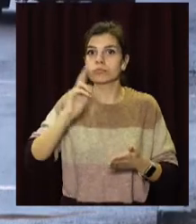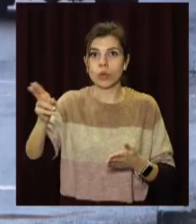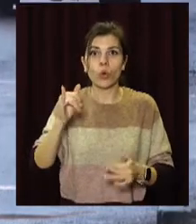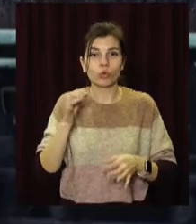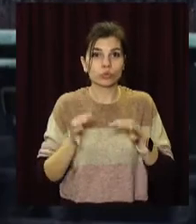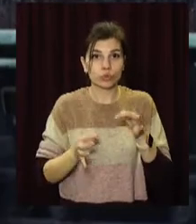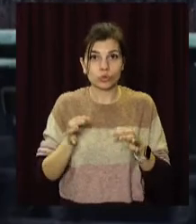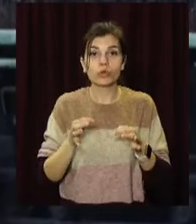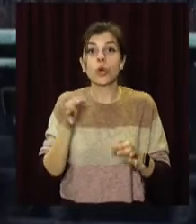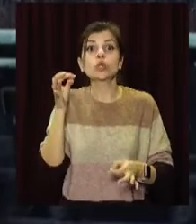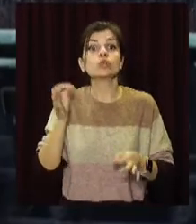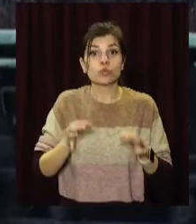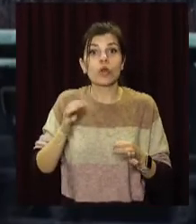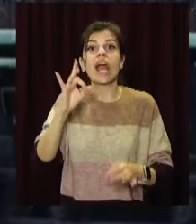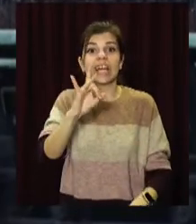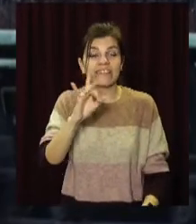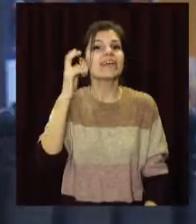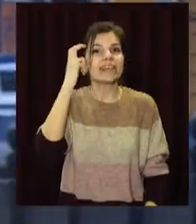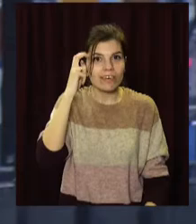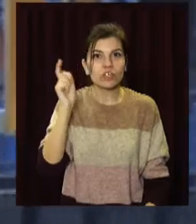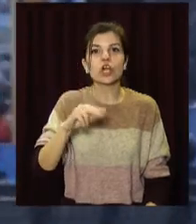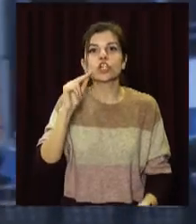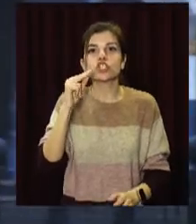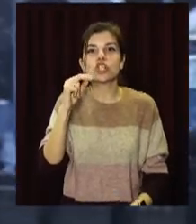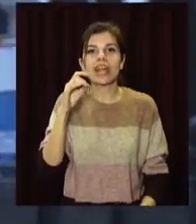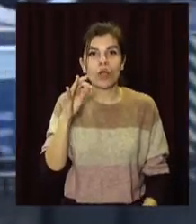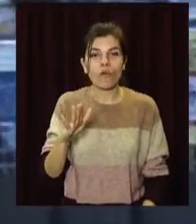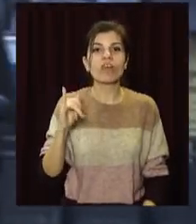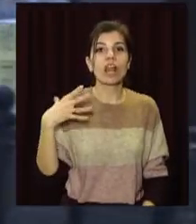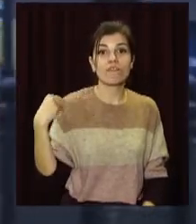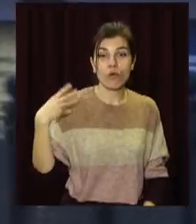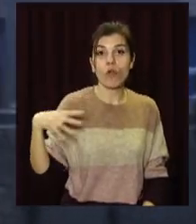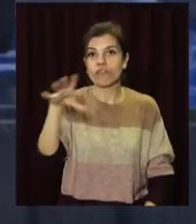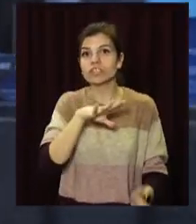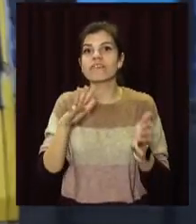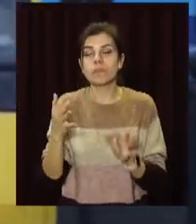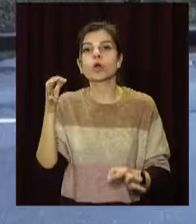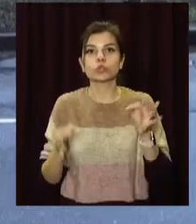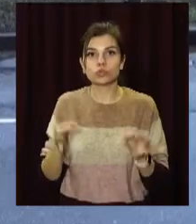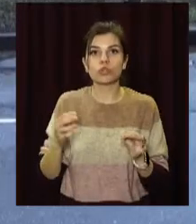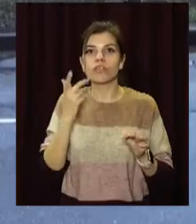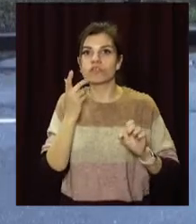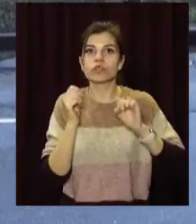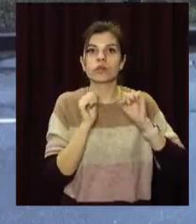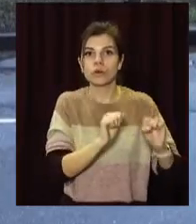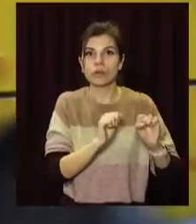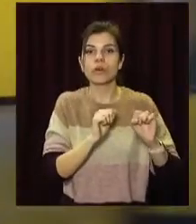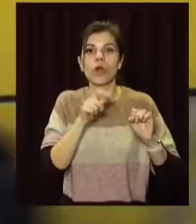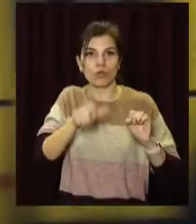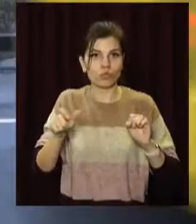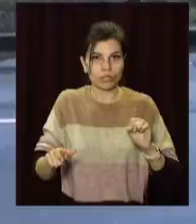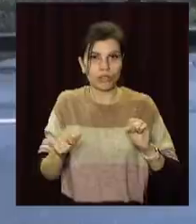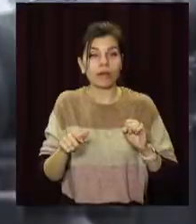Дніпрі. Судилися з цього приводу й в Рівному, Києві, Чернігові та Львові. В усіх випадках суд ставав на бік